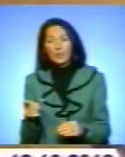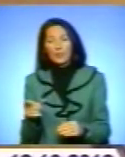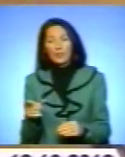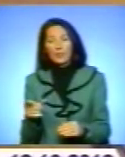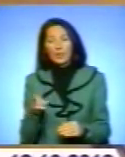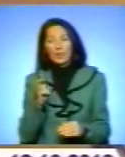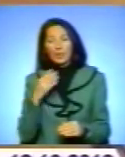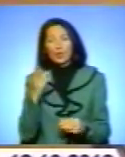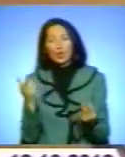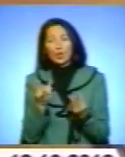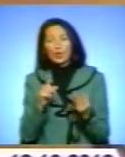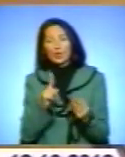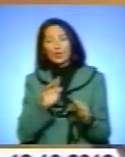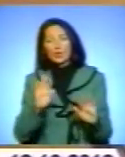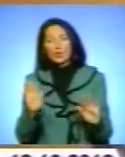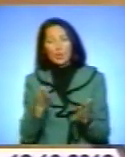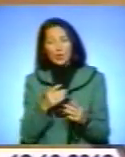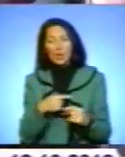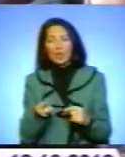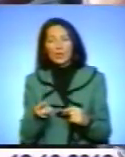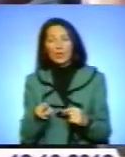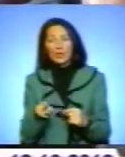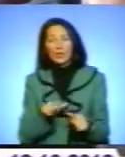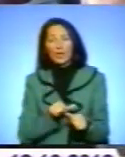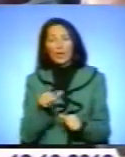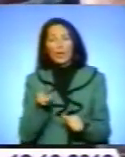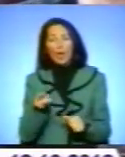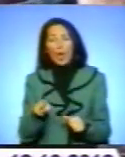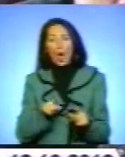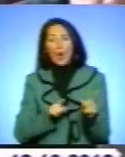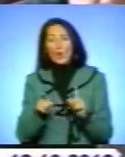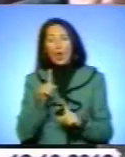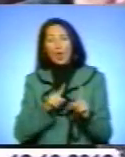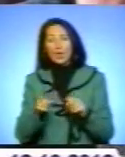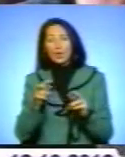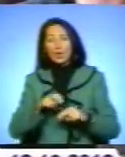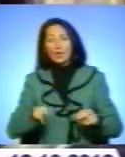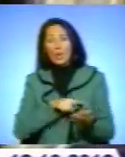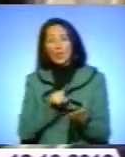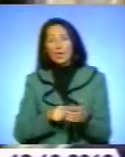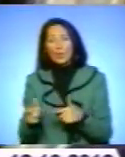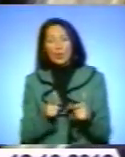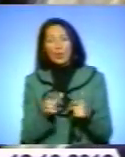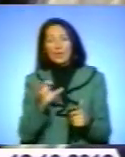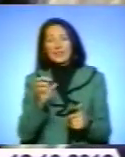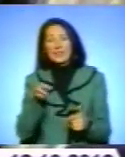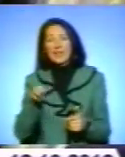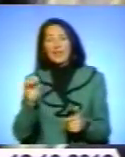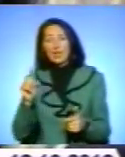Боже борони, згорів або щось сталося таке, чи розумієте? Крім того, на колегії розглянули питання підготовки стаціонарних відділень